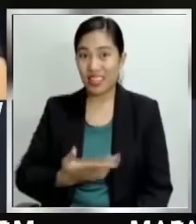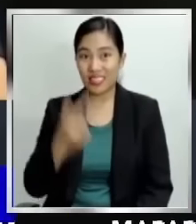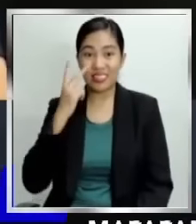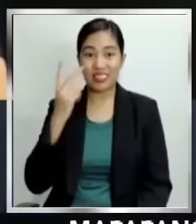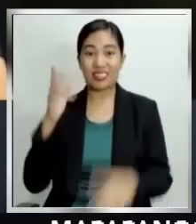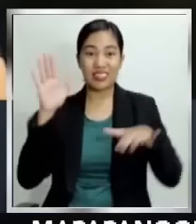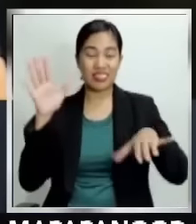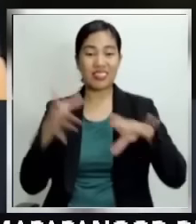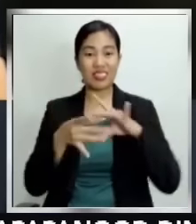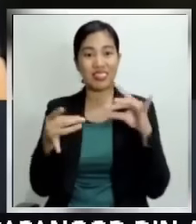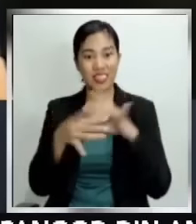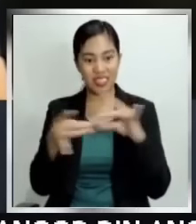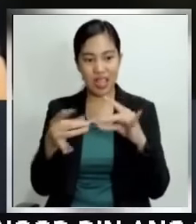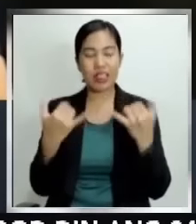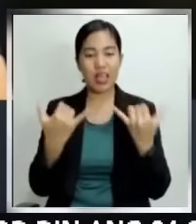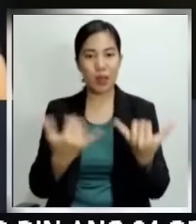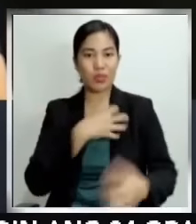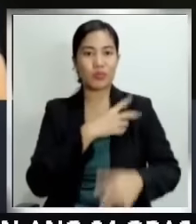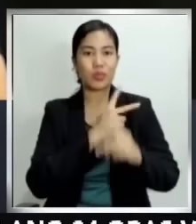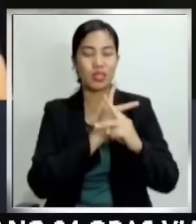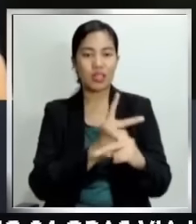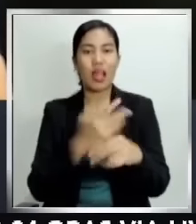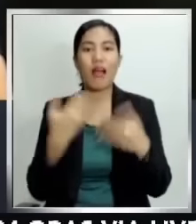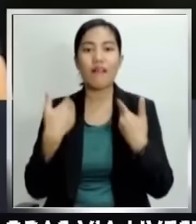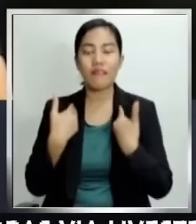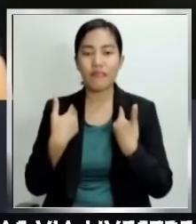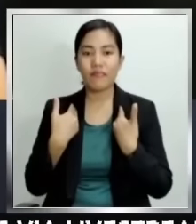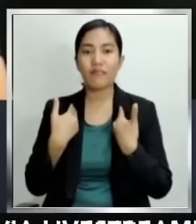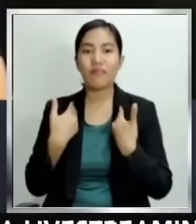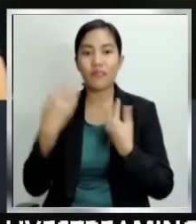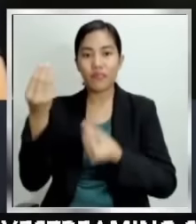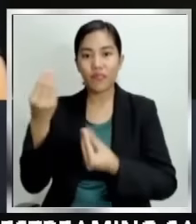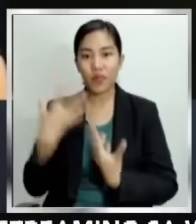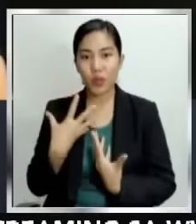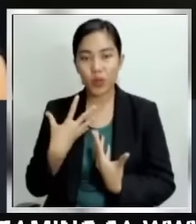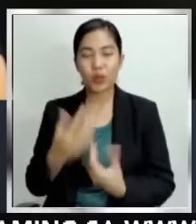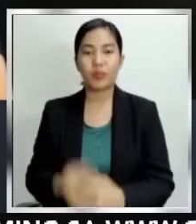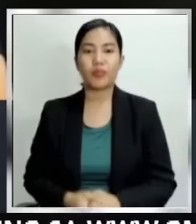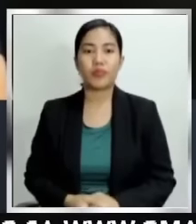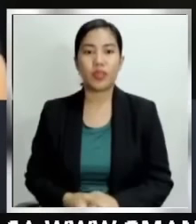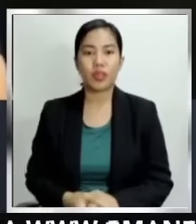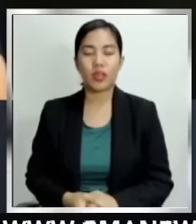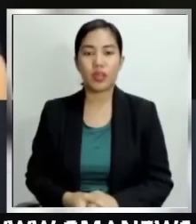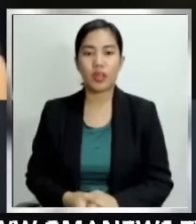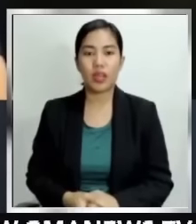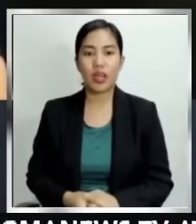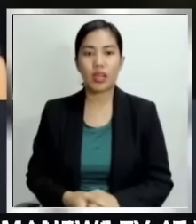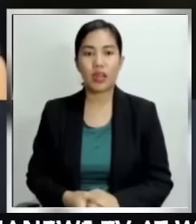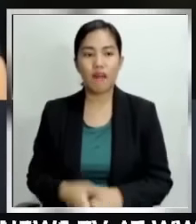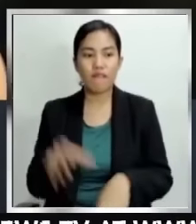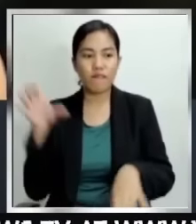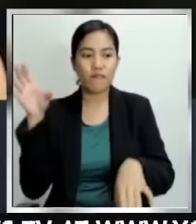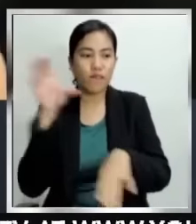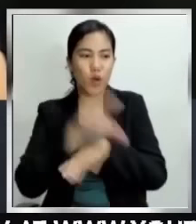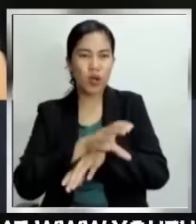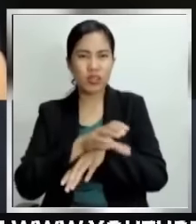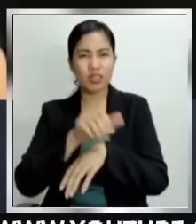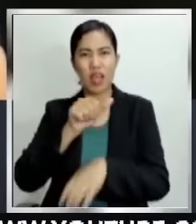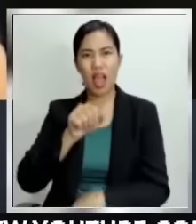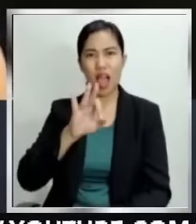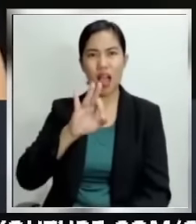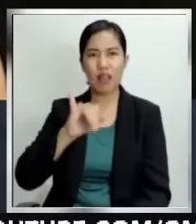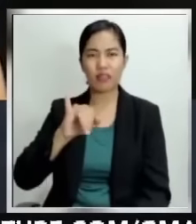actually, meron tayong nakuhang information na pilit na pinag-affidavit itong mga... Yung iba pa, meron pang limang